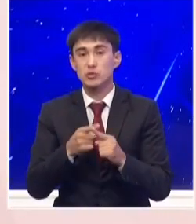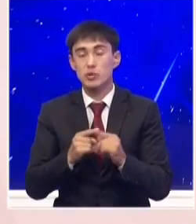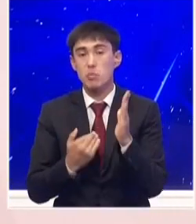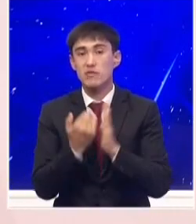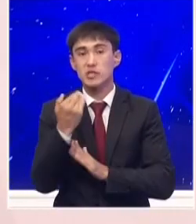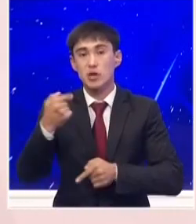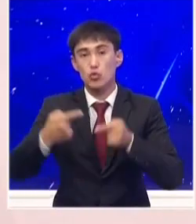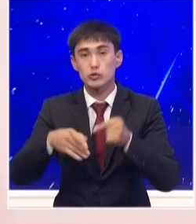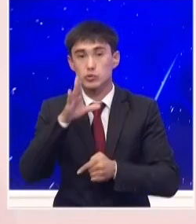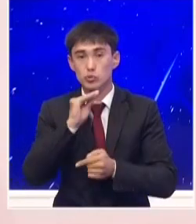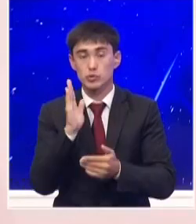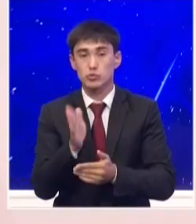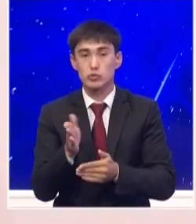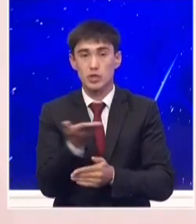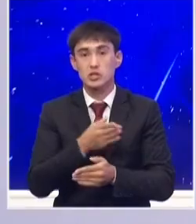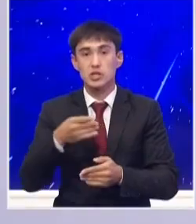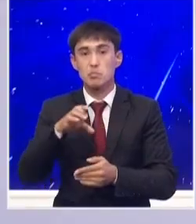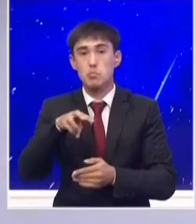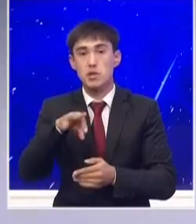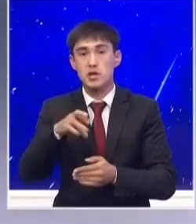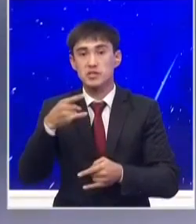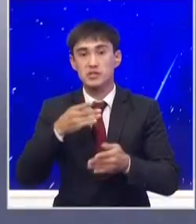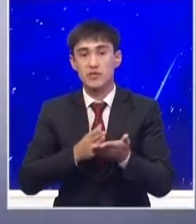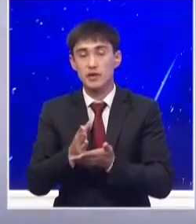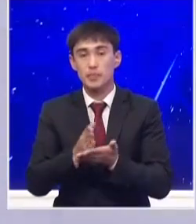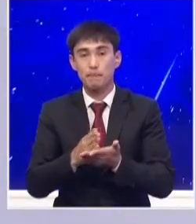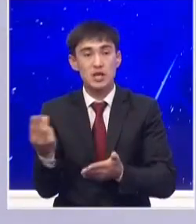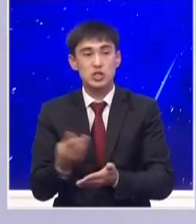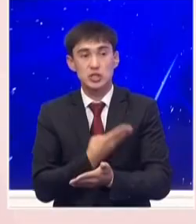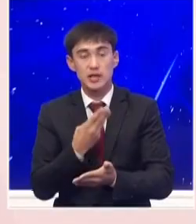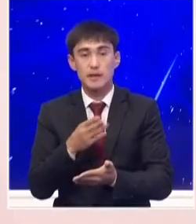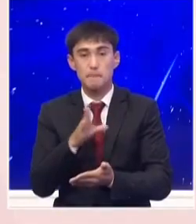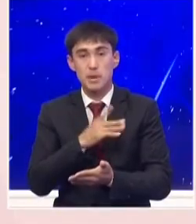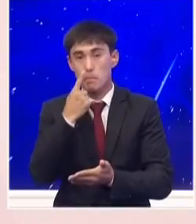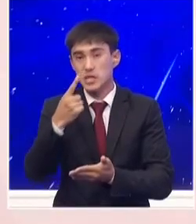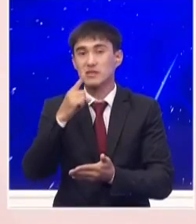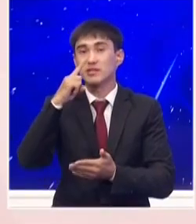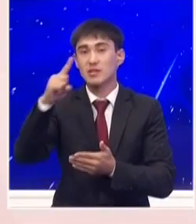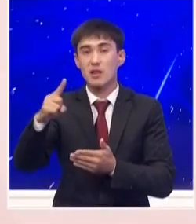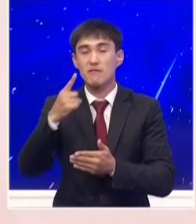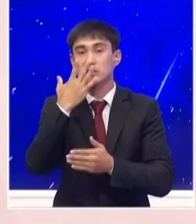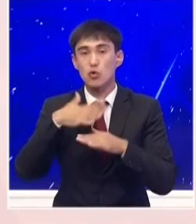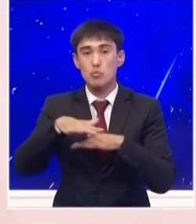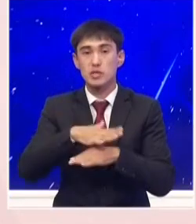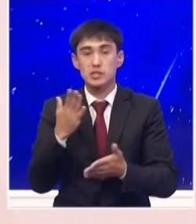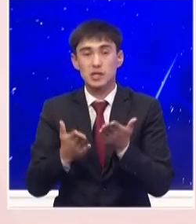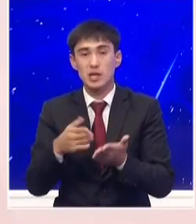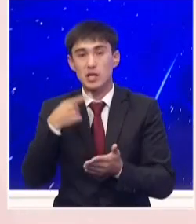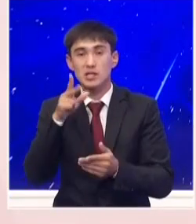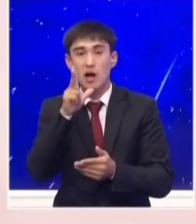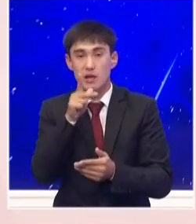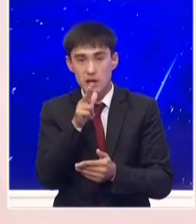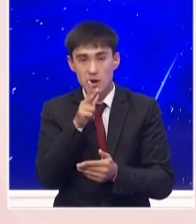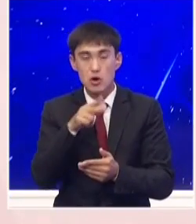повышения конкурентоспособности нашей медиасферы. И к нам сами изъявили желание, это ближнего, дальнего зарубежного, если быть конкретнее, это